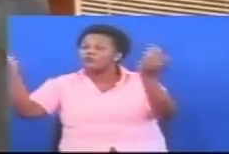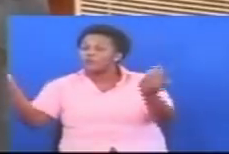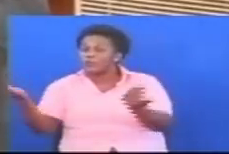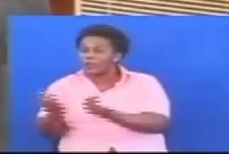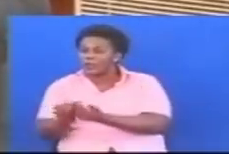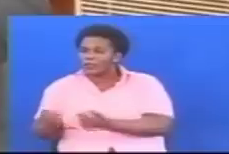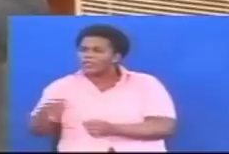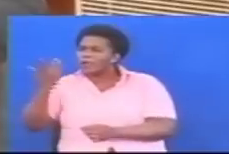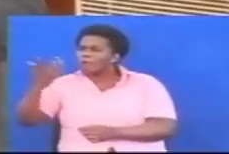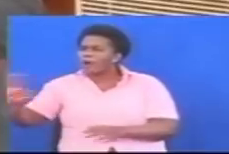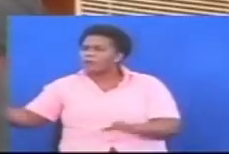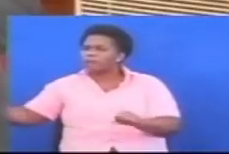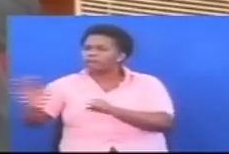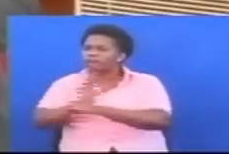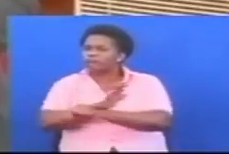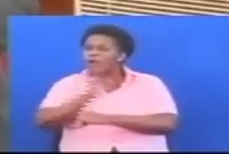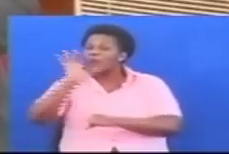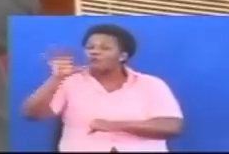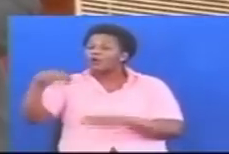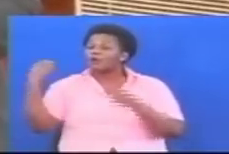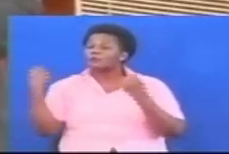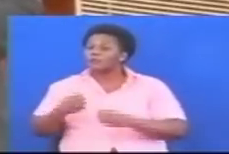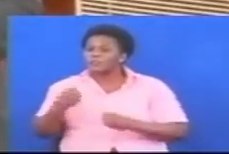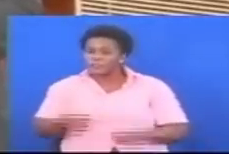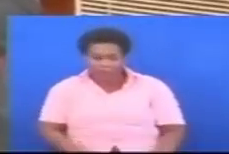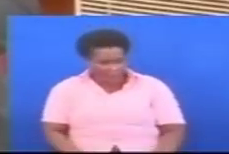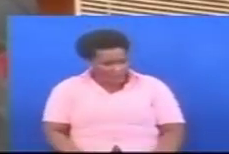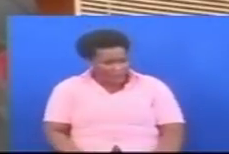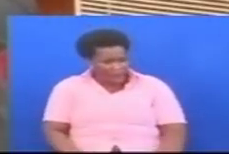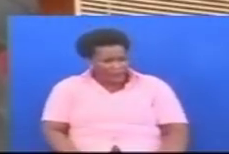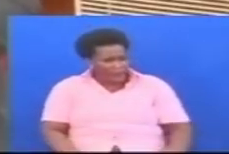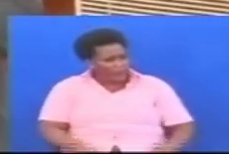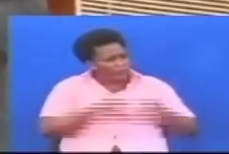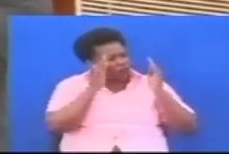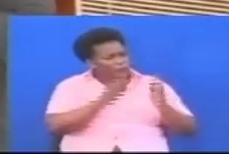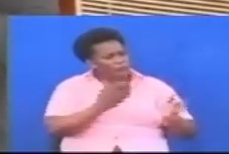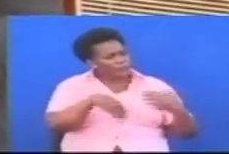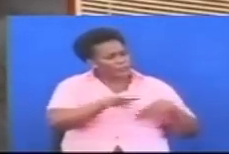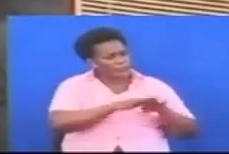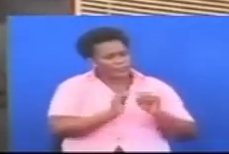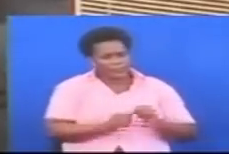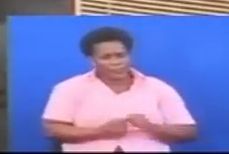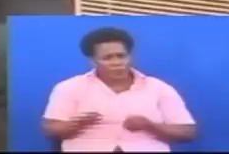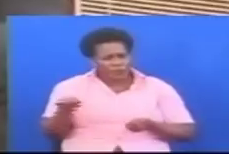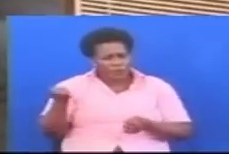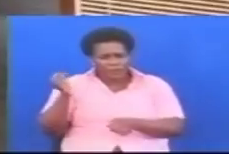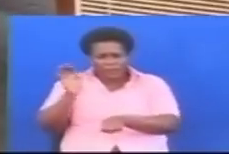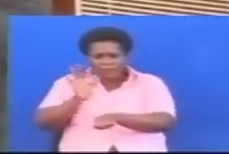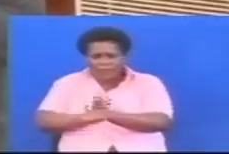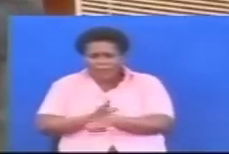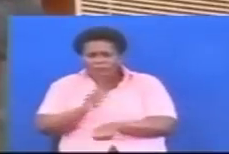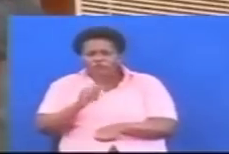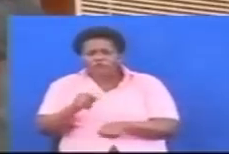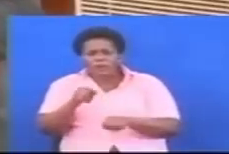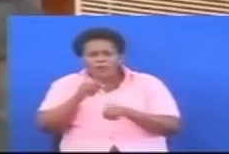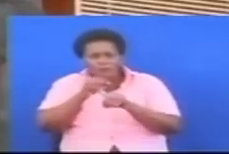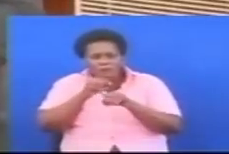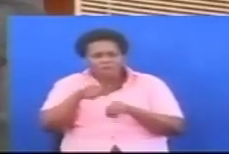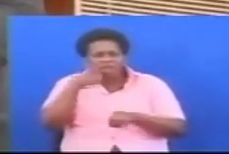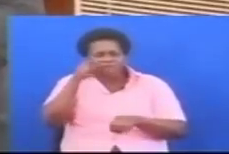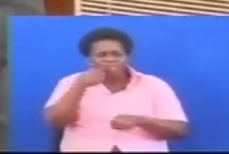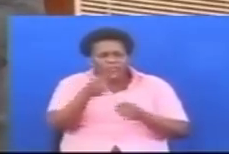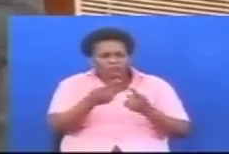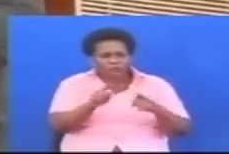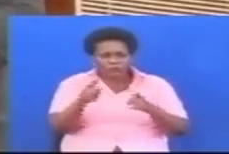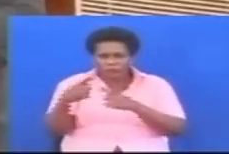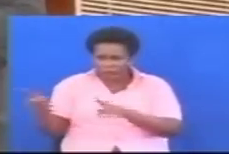misimu yote kwa mwaka. Mheshimiwa Mwenyekiti, kitu pekee ambacho wataalamu hao wanatofautiana ni muda uliobaki kabla